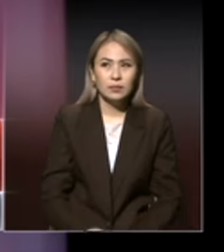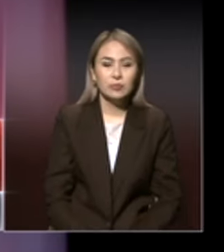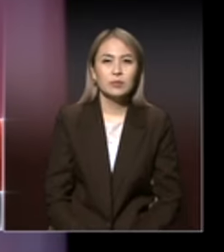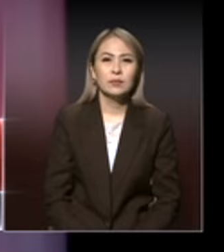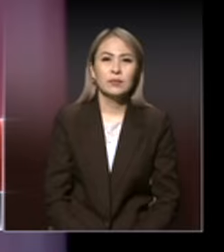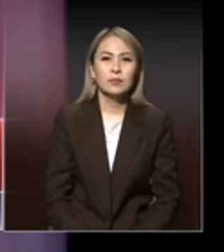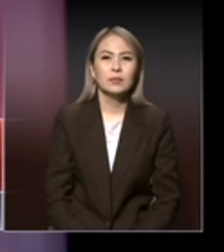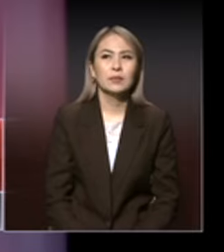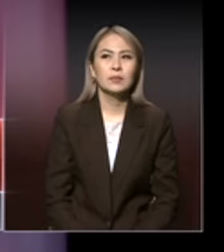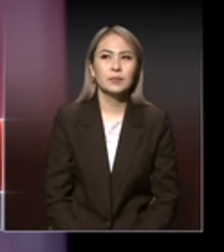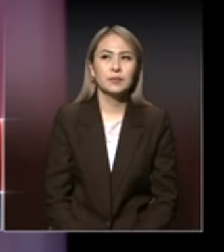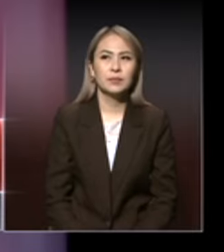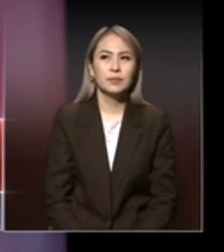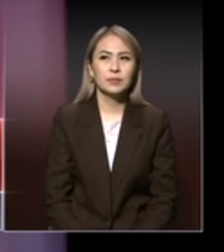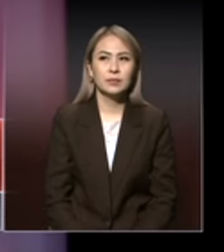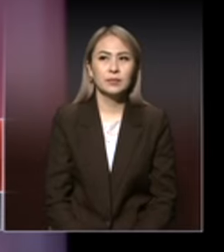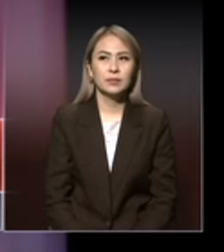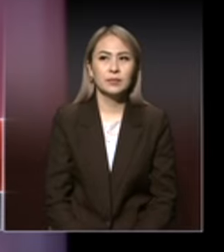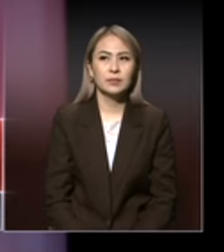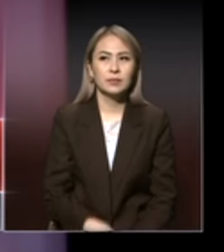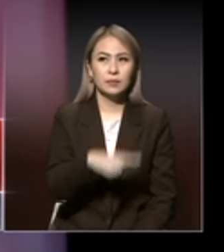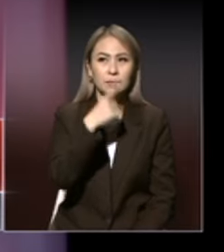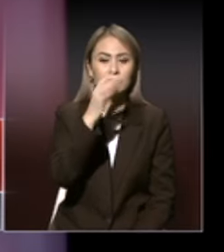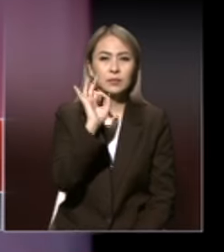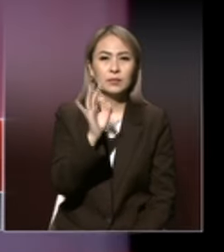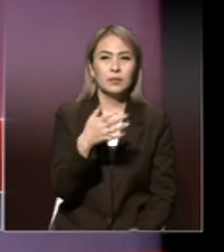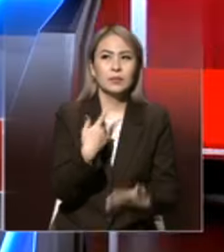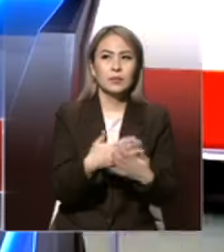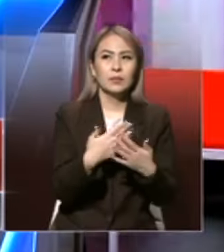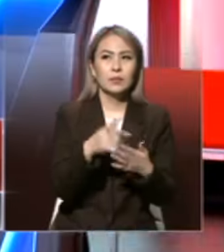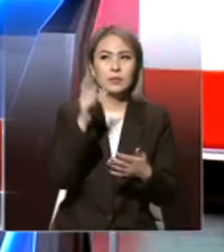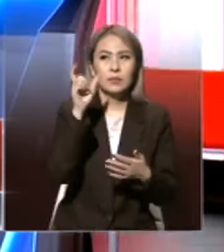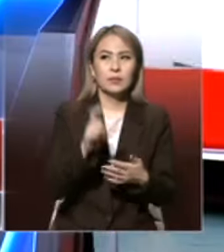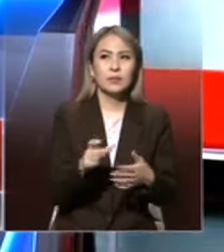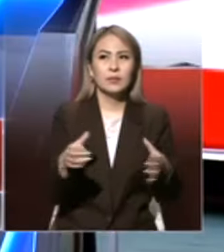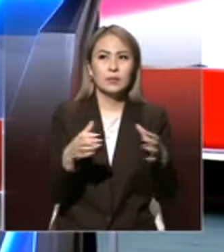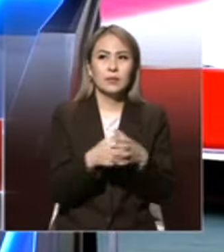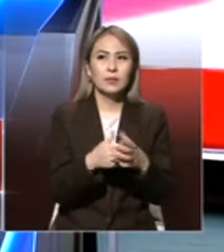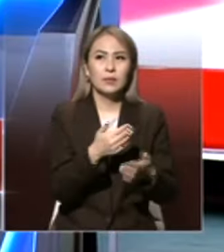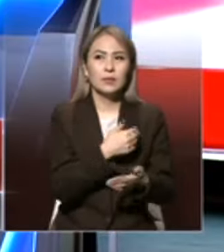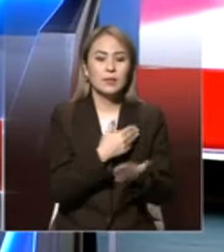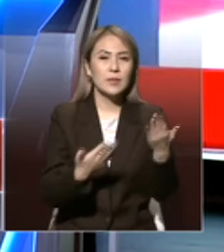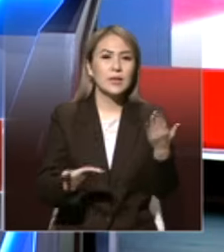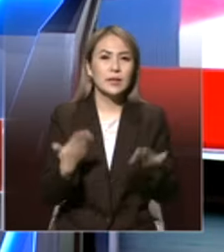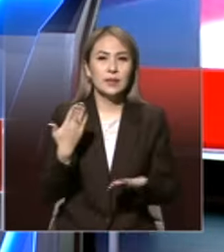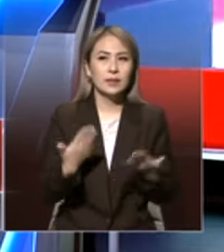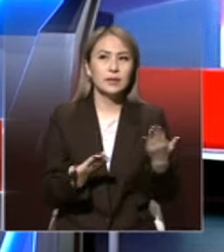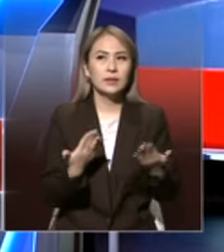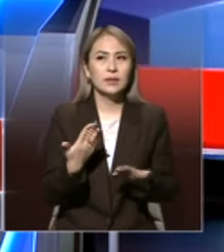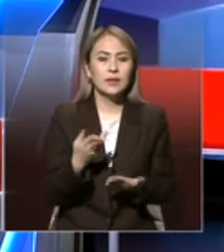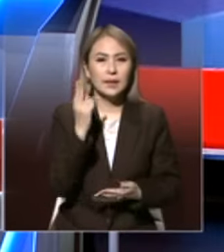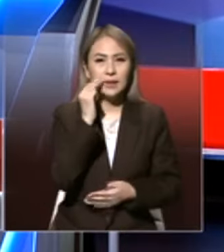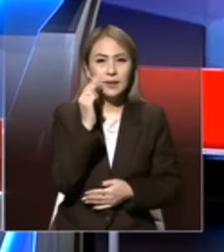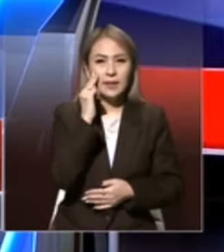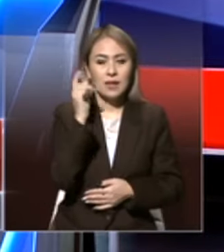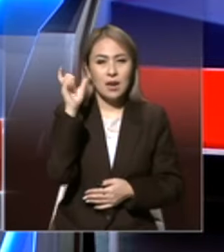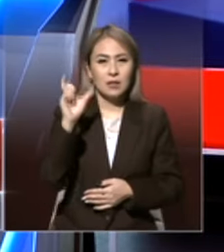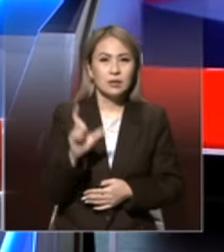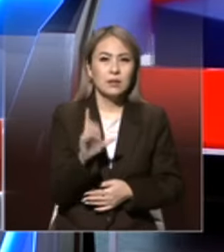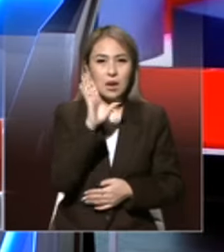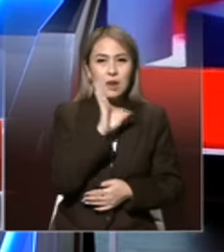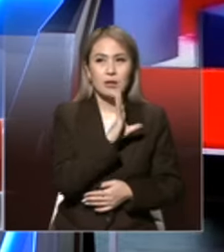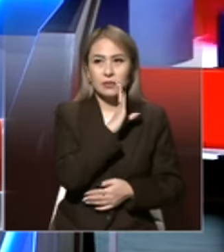қосып кетейін, бізде мысалға білесіз. Солай емес па, мен қалай? Құрметті көрермен, сізге айтып кетейін, егер де ер азаматты